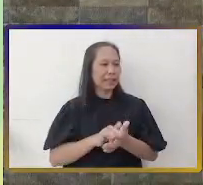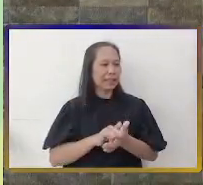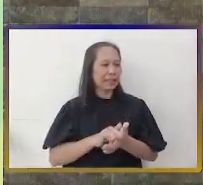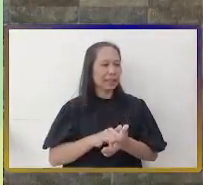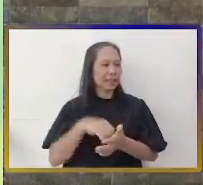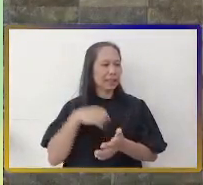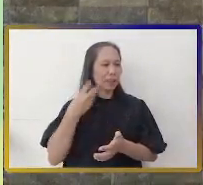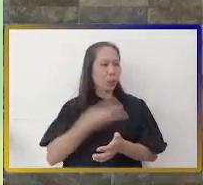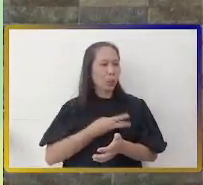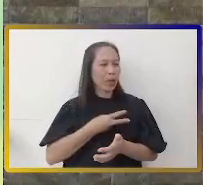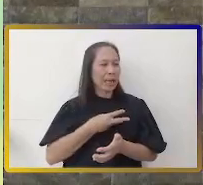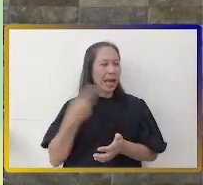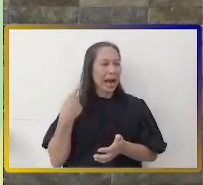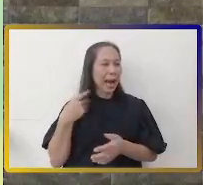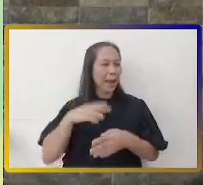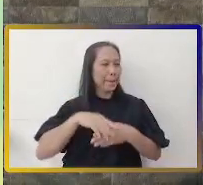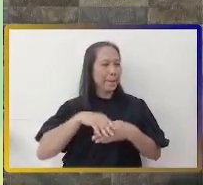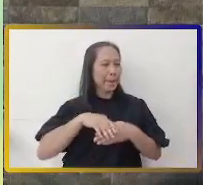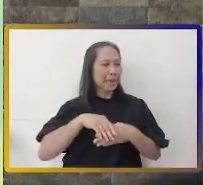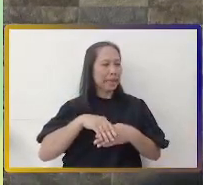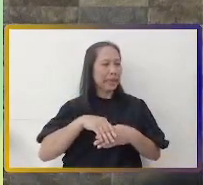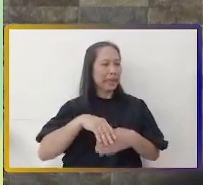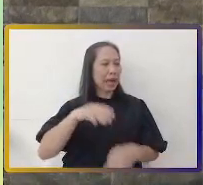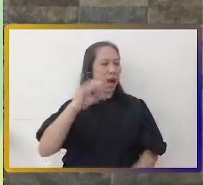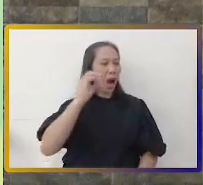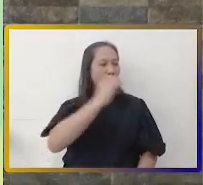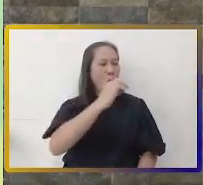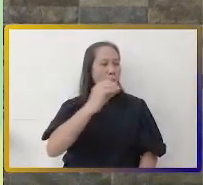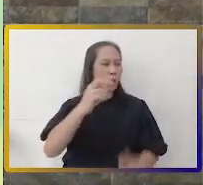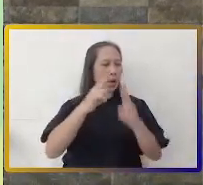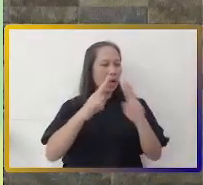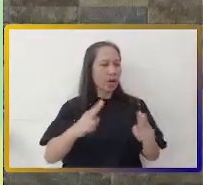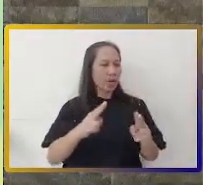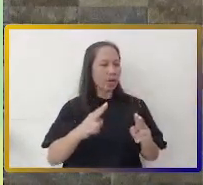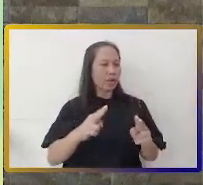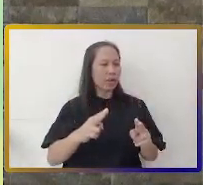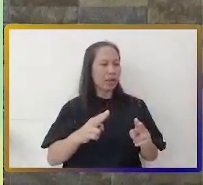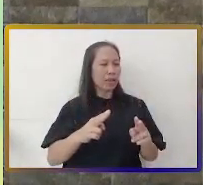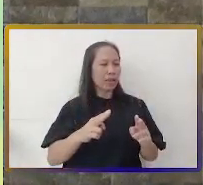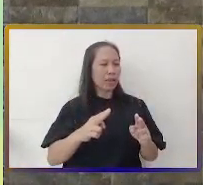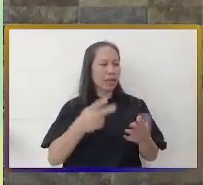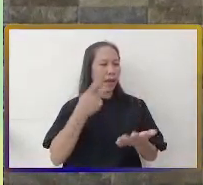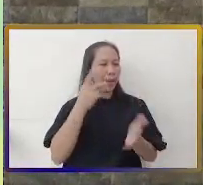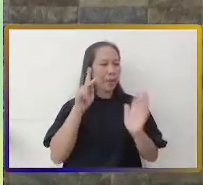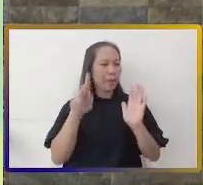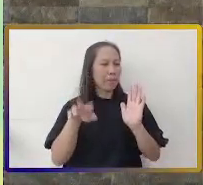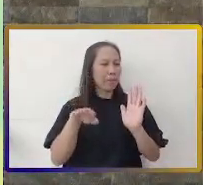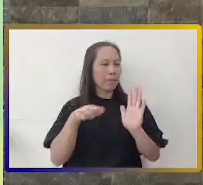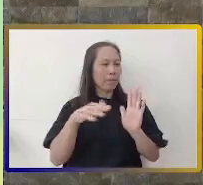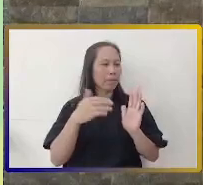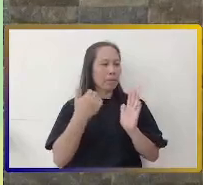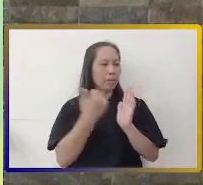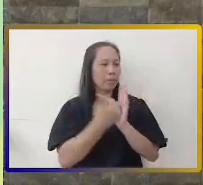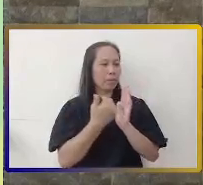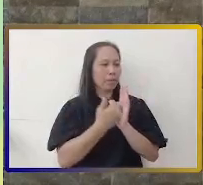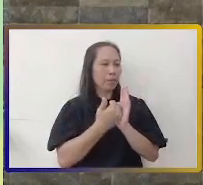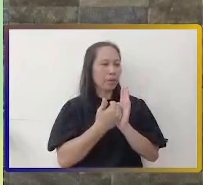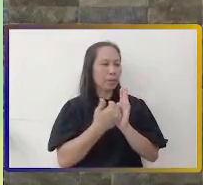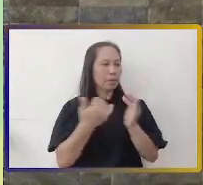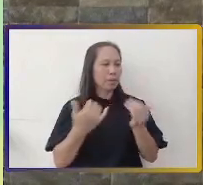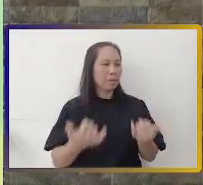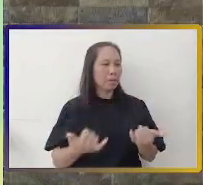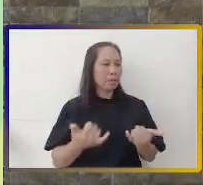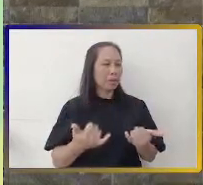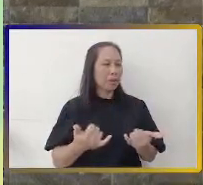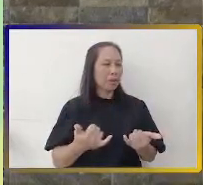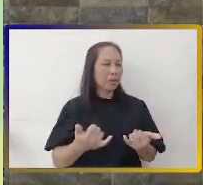and prove me now her way say the Lord of host if I will not open you the windows of heaven and pour you out